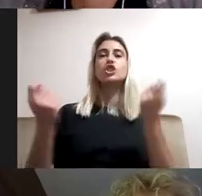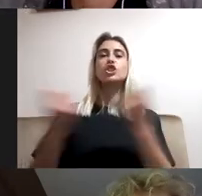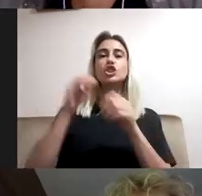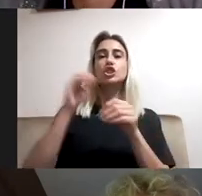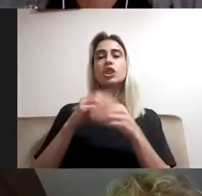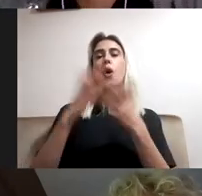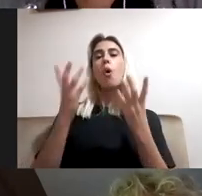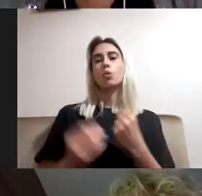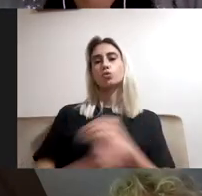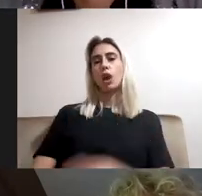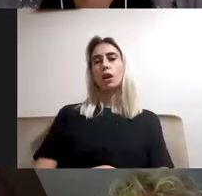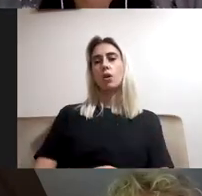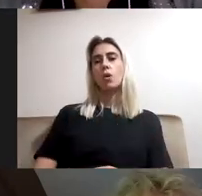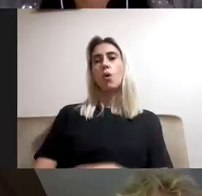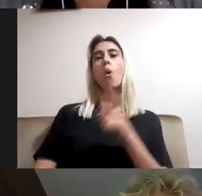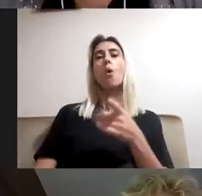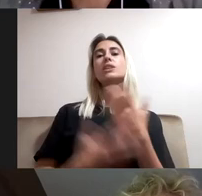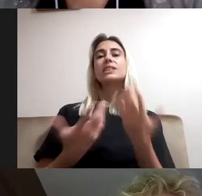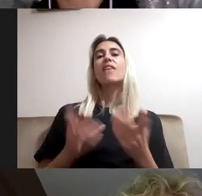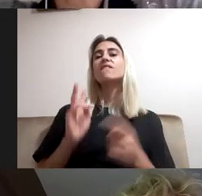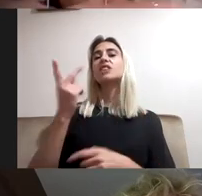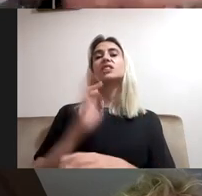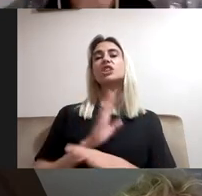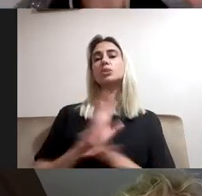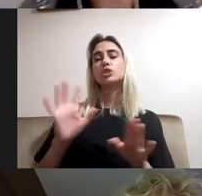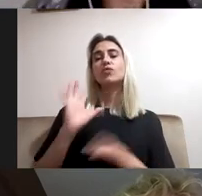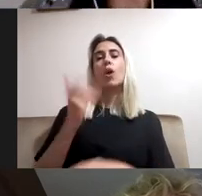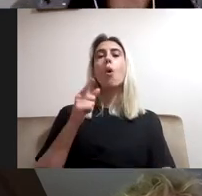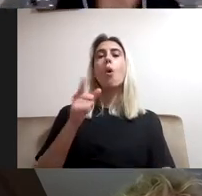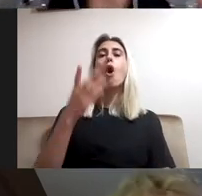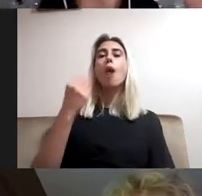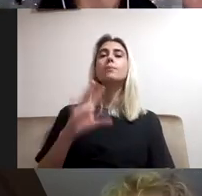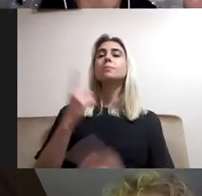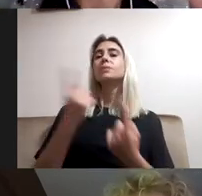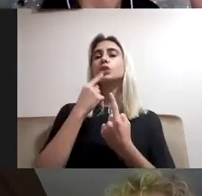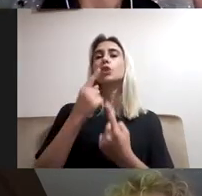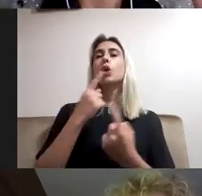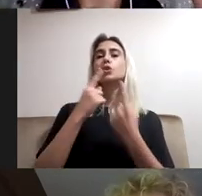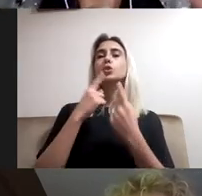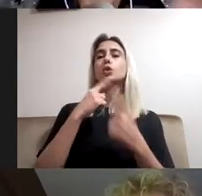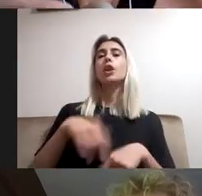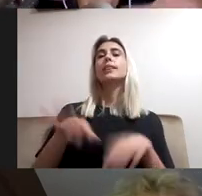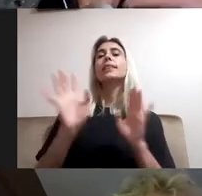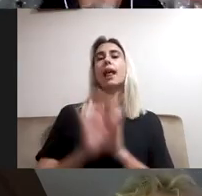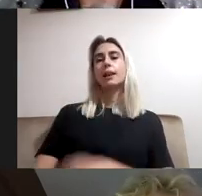olacak. Yani ondan zaten vazgeçilmiş ya da olmaması diye bir şey söz konusu değil. Yani